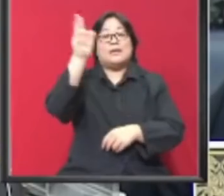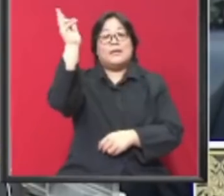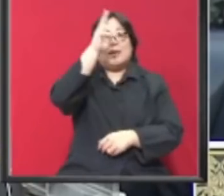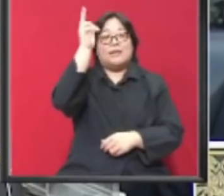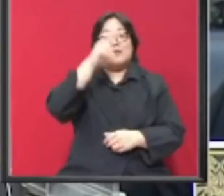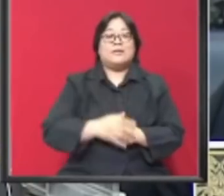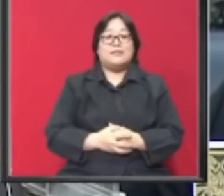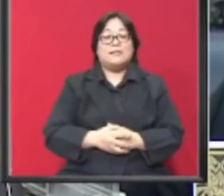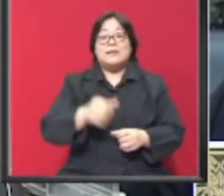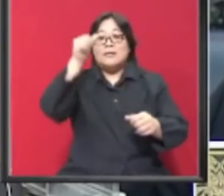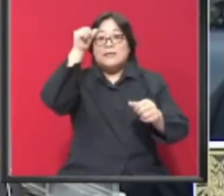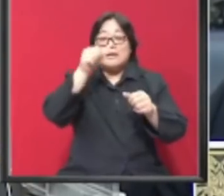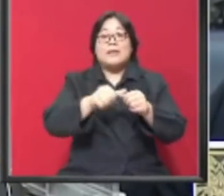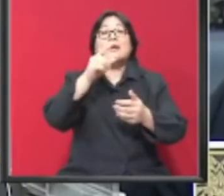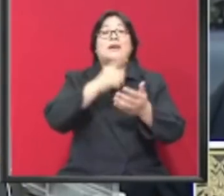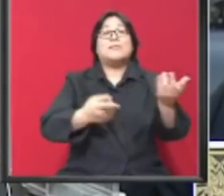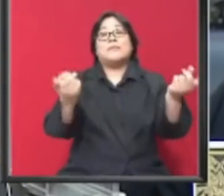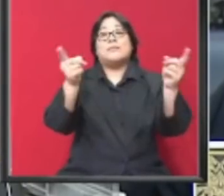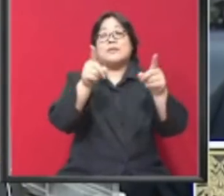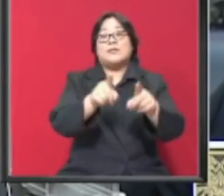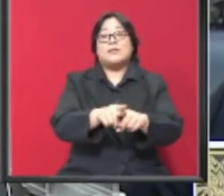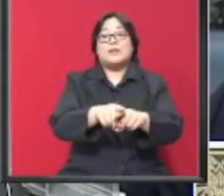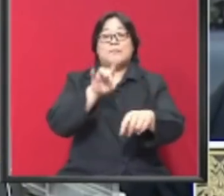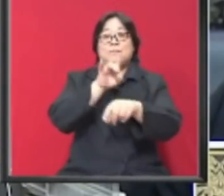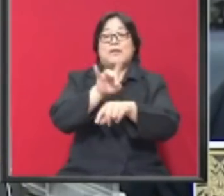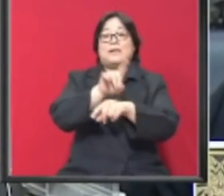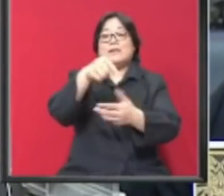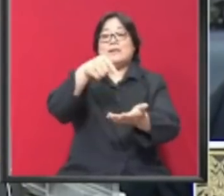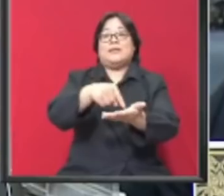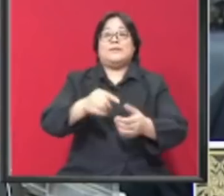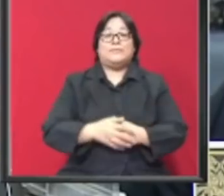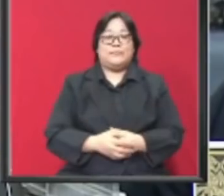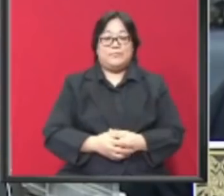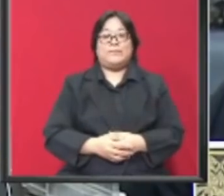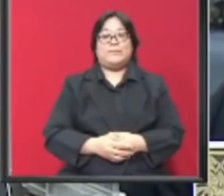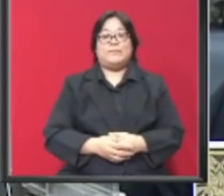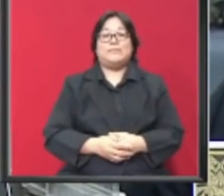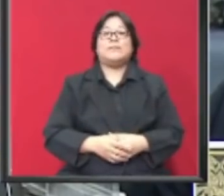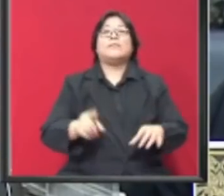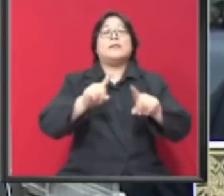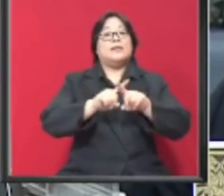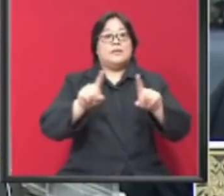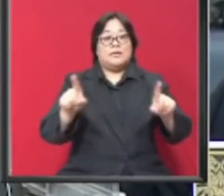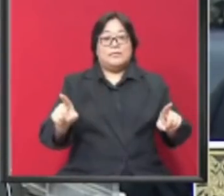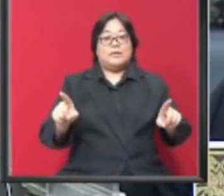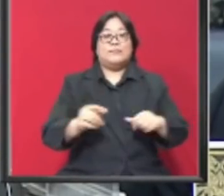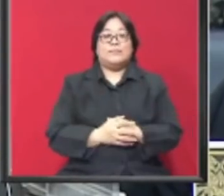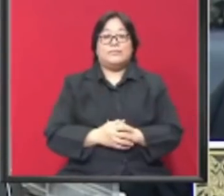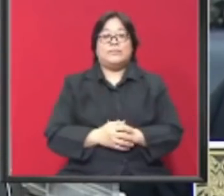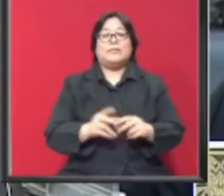kerajaan Ingatlah apa sudah jadi kepada penasihat diri Hai tetapi